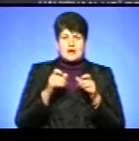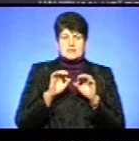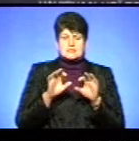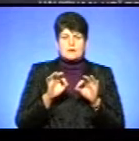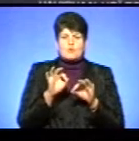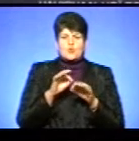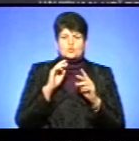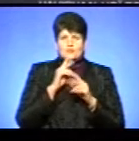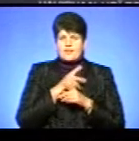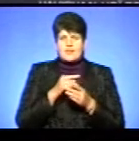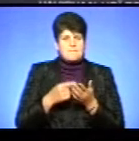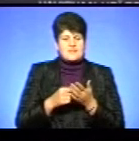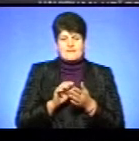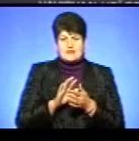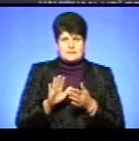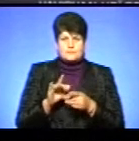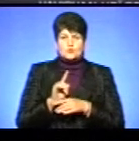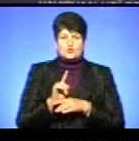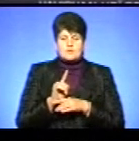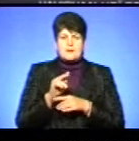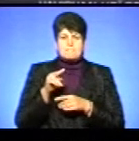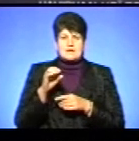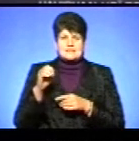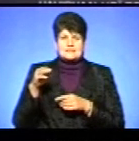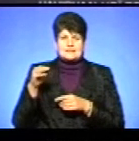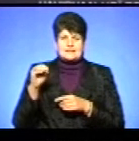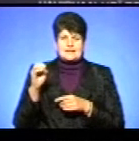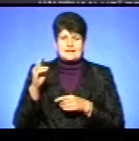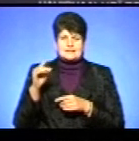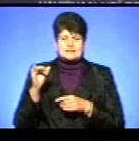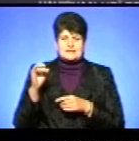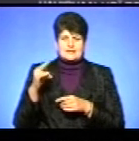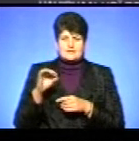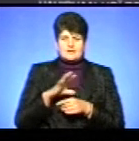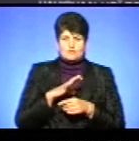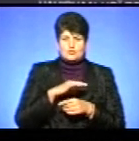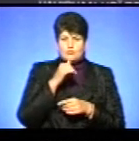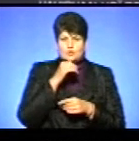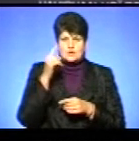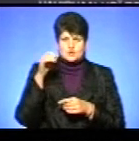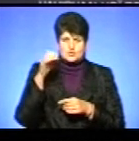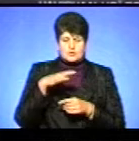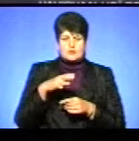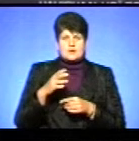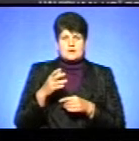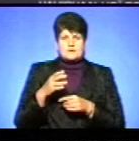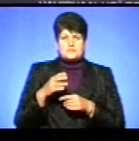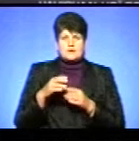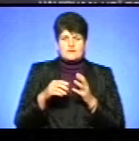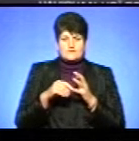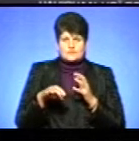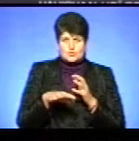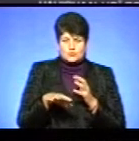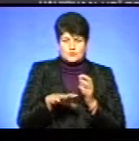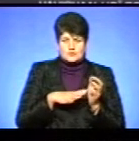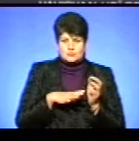не підтвердилася, оскільки норми пестицидів, які були в пробах соняшника, також в пробах ґрунту, який був під